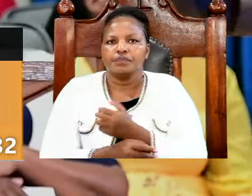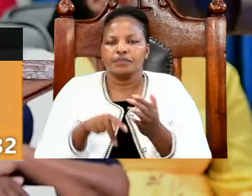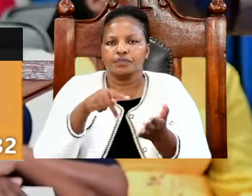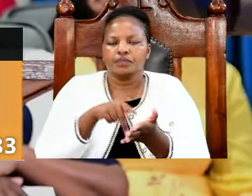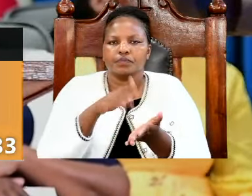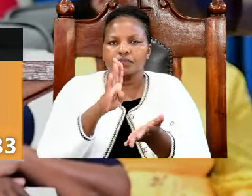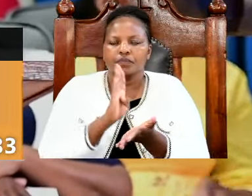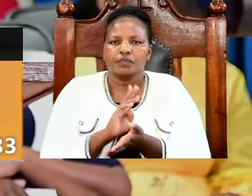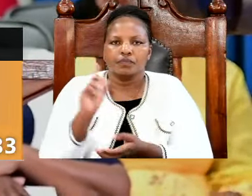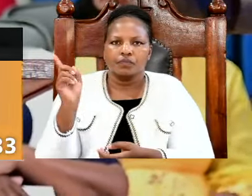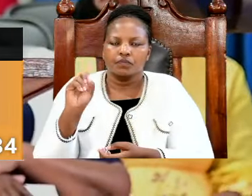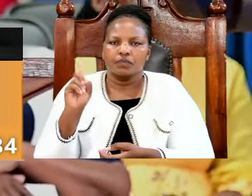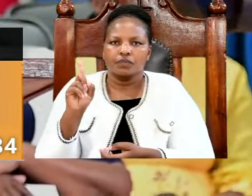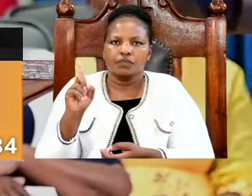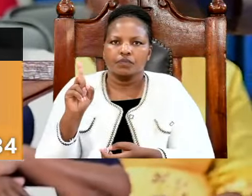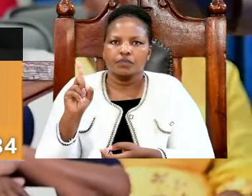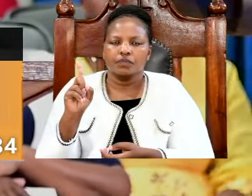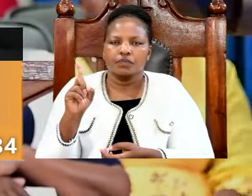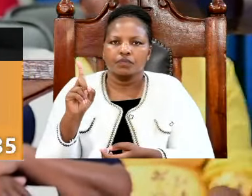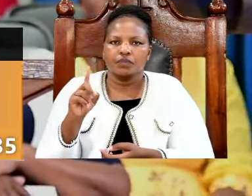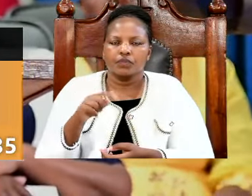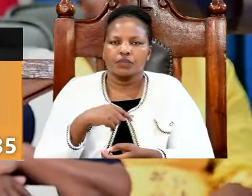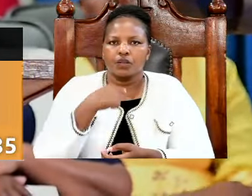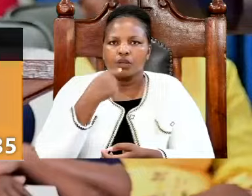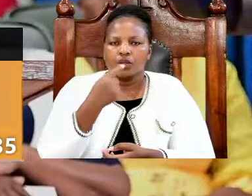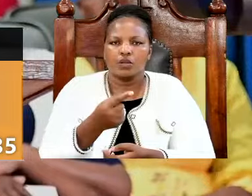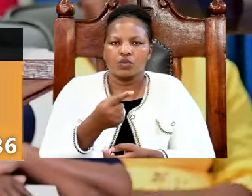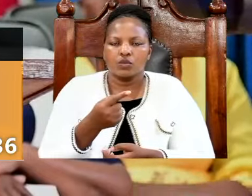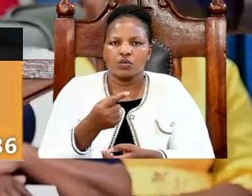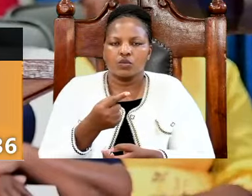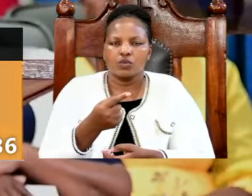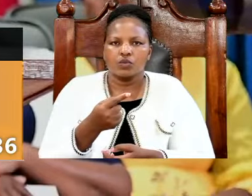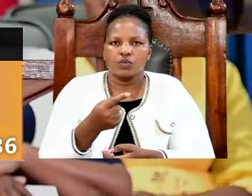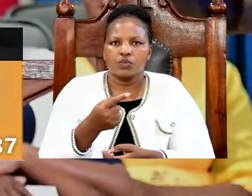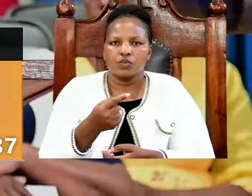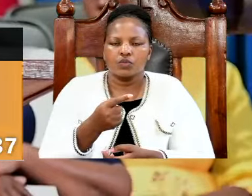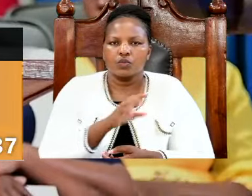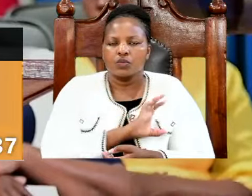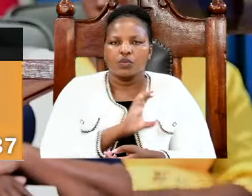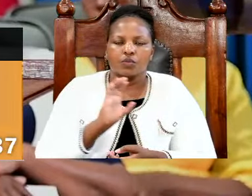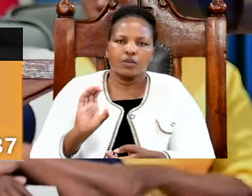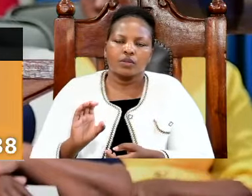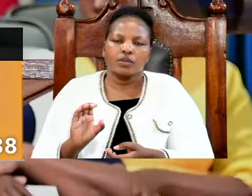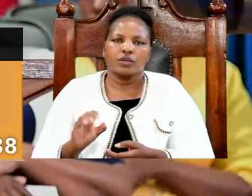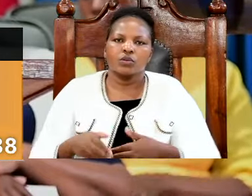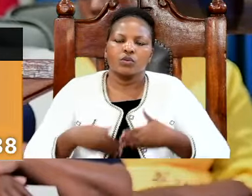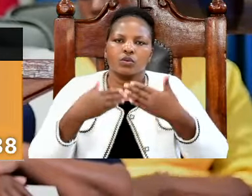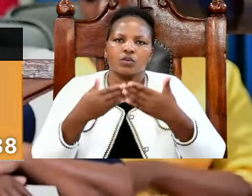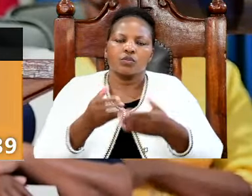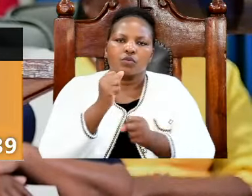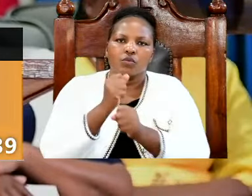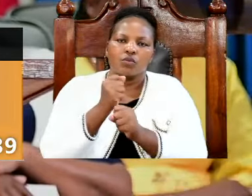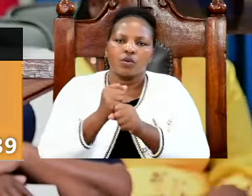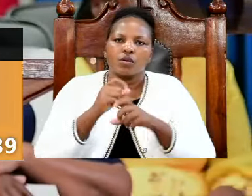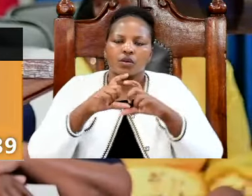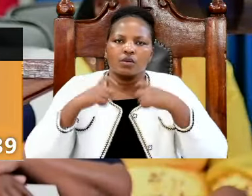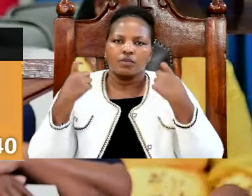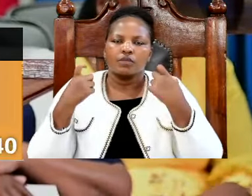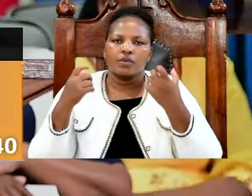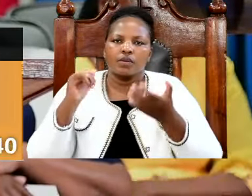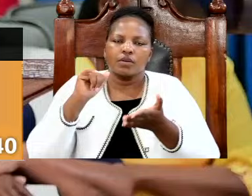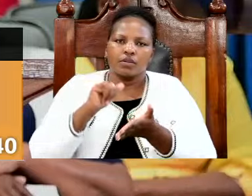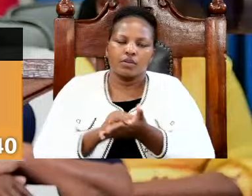Presbiteria Narombi ya kati ilijulishwa na kamati ya kuwapa kazi washugaji kwamba mshugaji